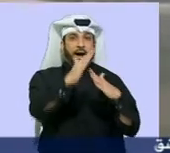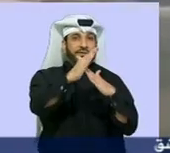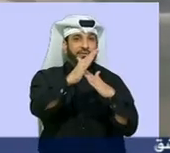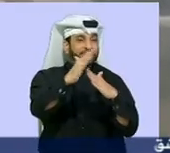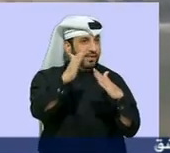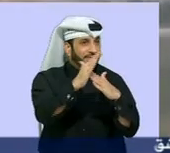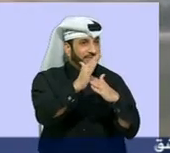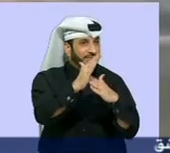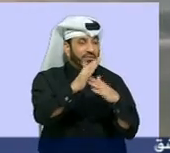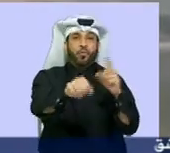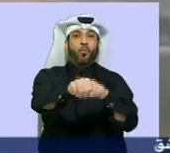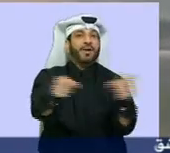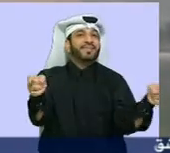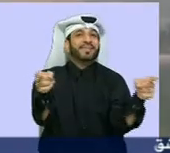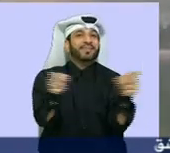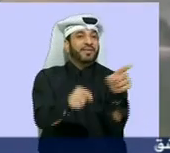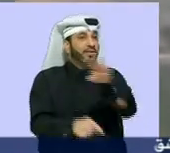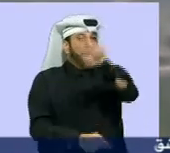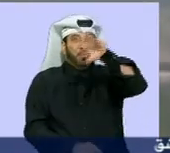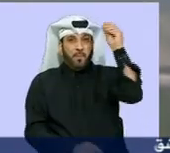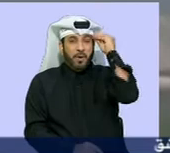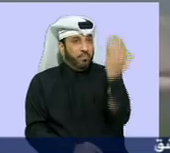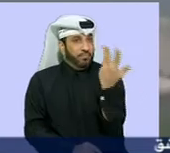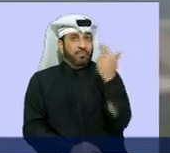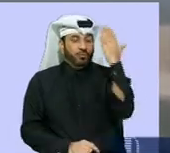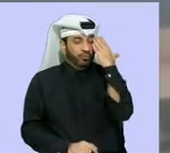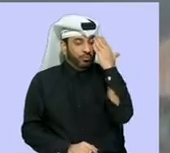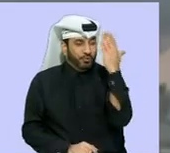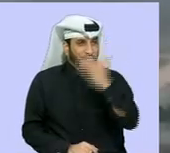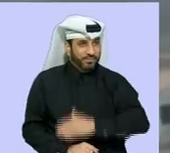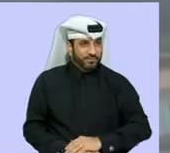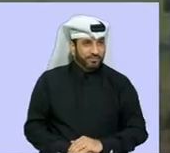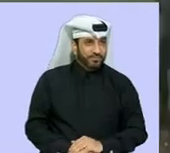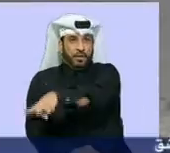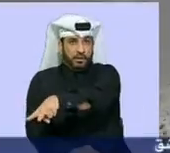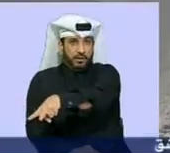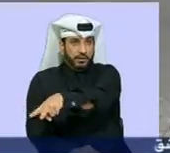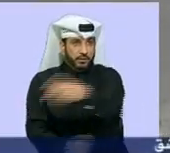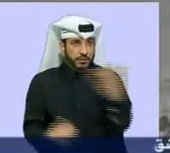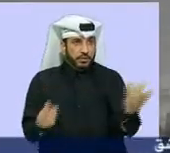مراسل شبكة شام الإخبارية تميم الشامي حدثنا من دمشق، شكرا جزيلا لك.